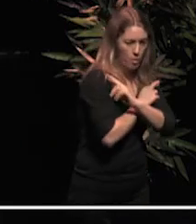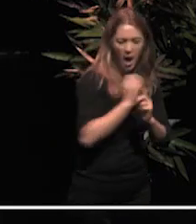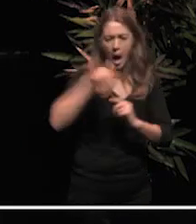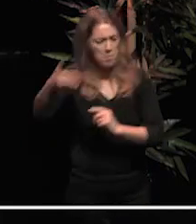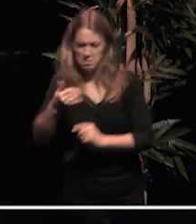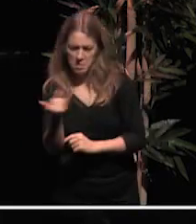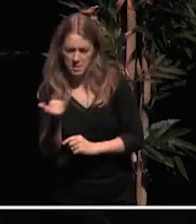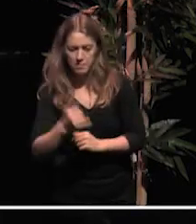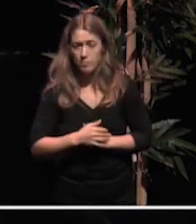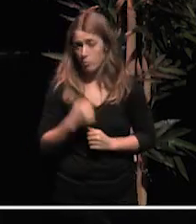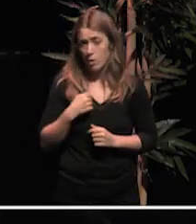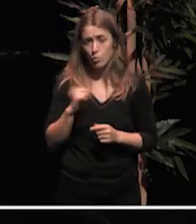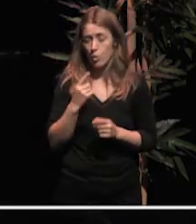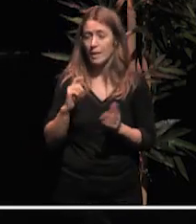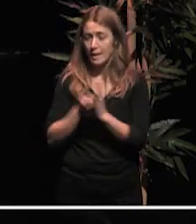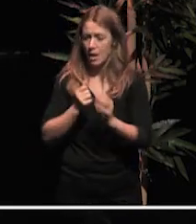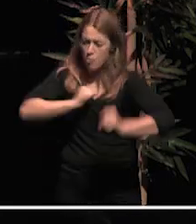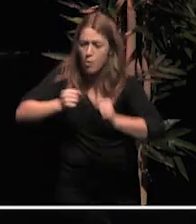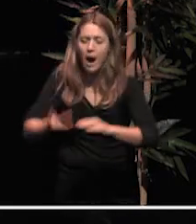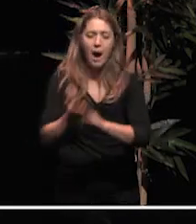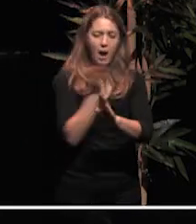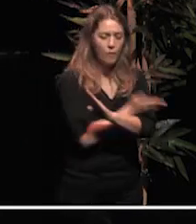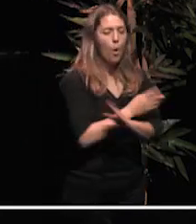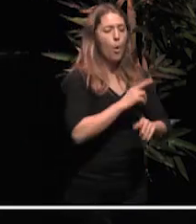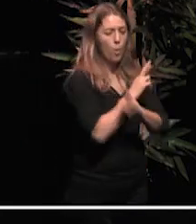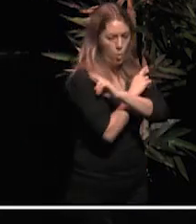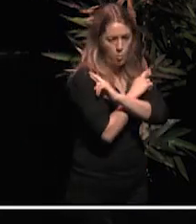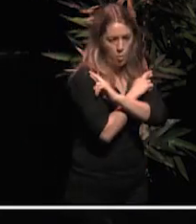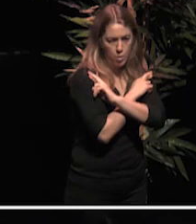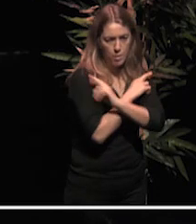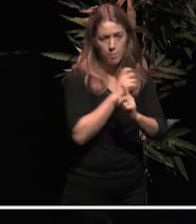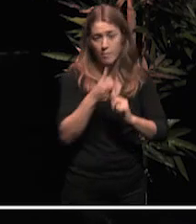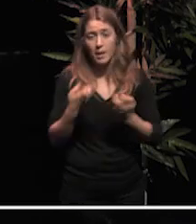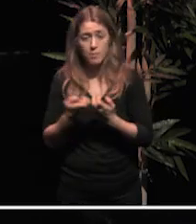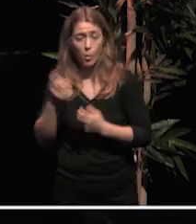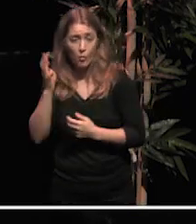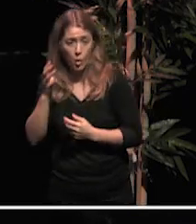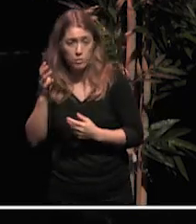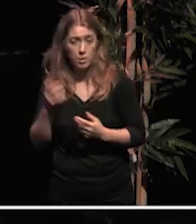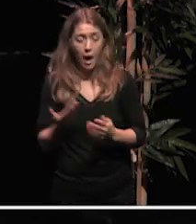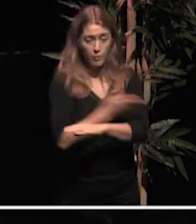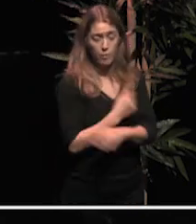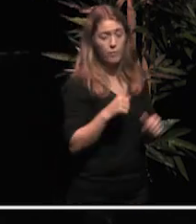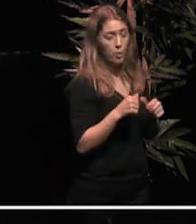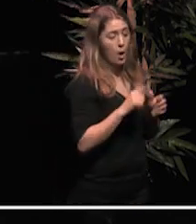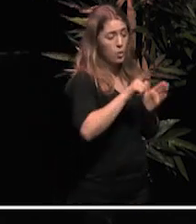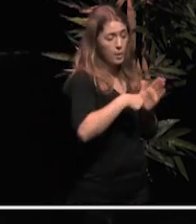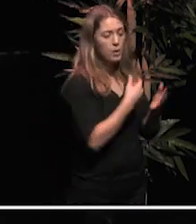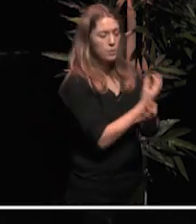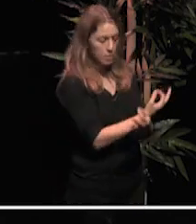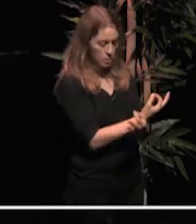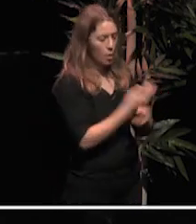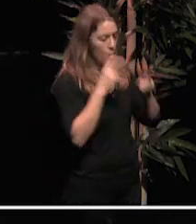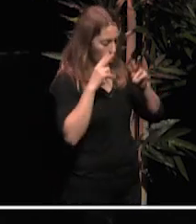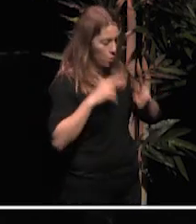ça, à me reposer avant l'effort, l'effort physique, l'effort intellectuel. Juste avant de venir là, j'ai fait 1 demi-heure de méditation. Et d'ailleurs, ma secrétaire l'avait